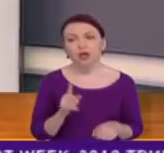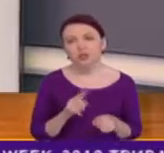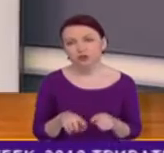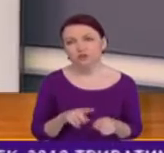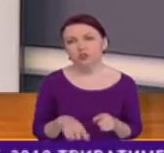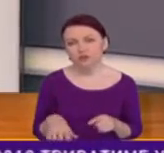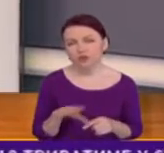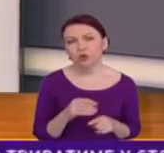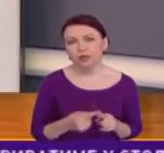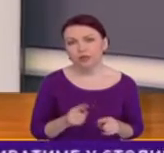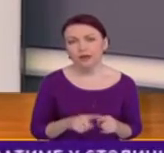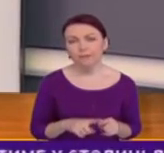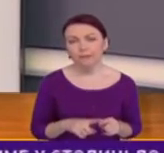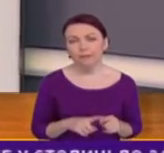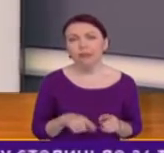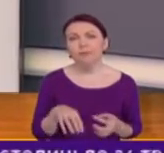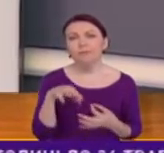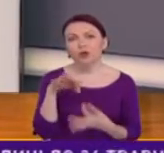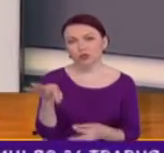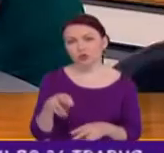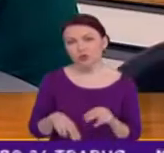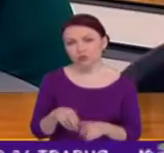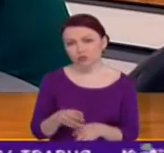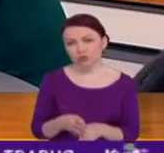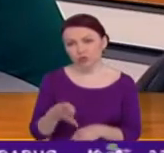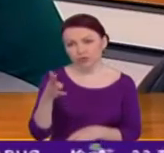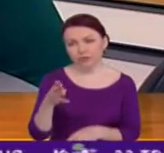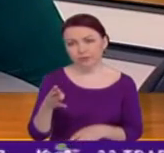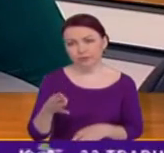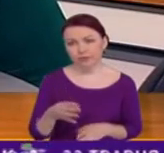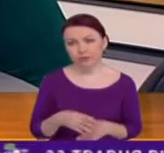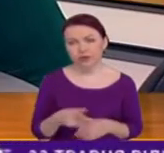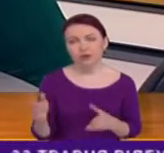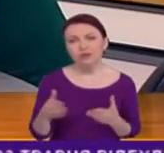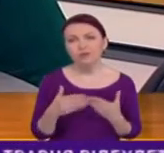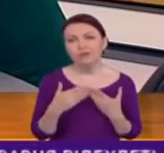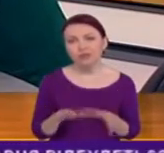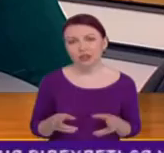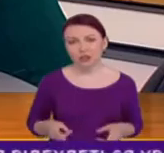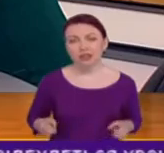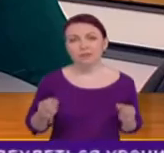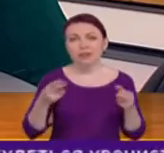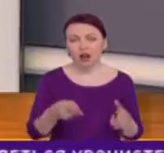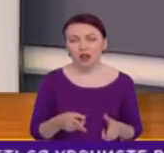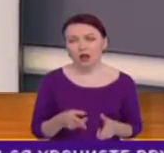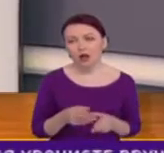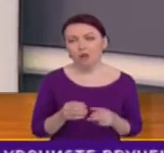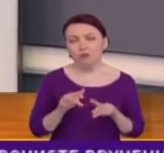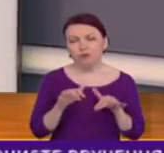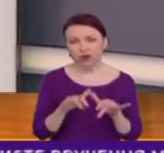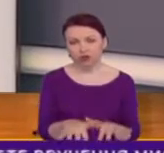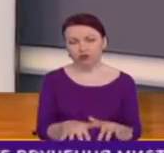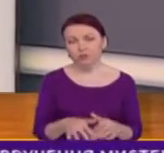там... Покинута забудова. Покинута забудова, то там відкрите кримінальне провадження, і швидше всього,